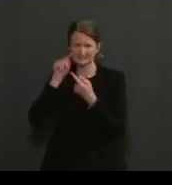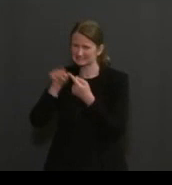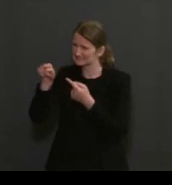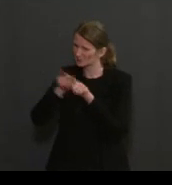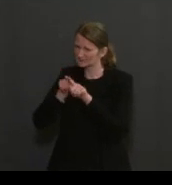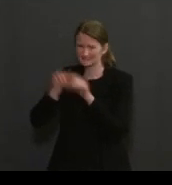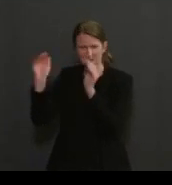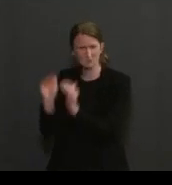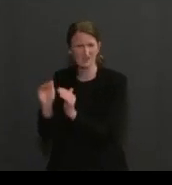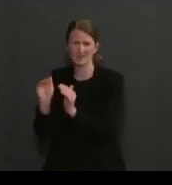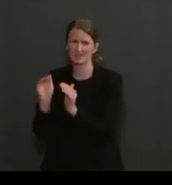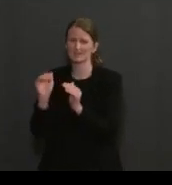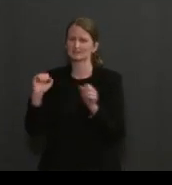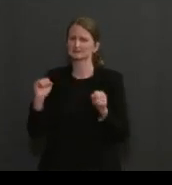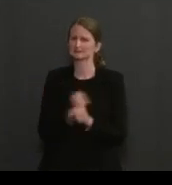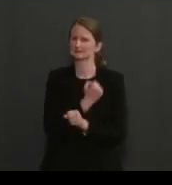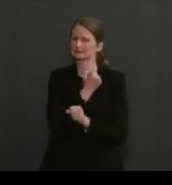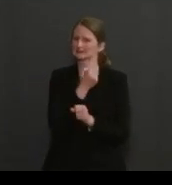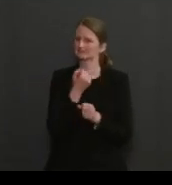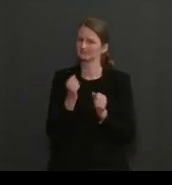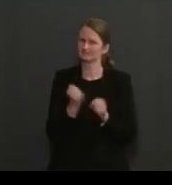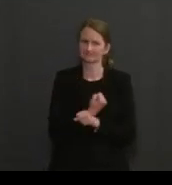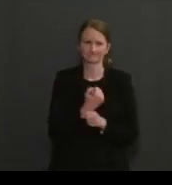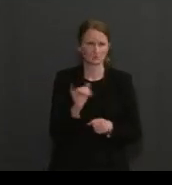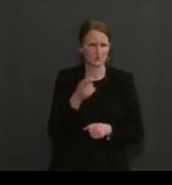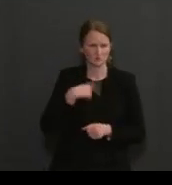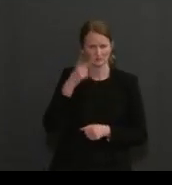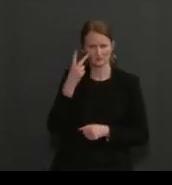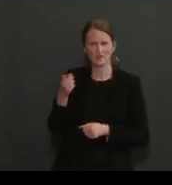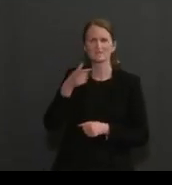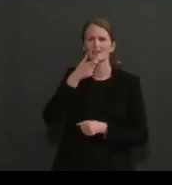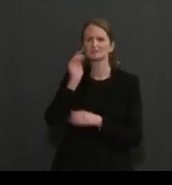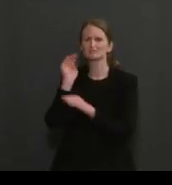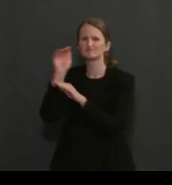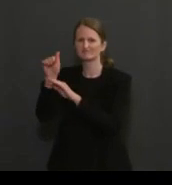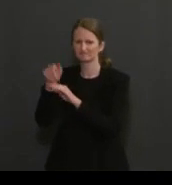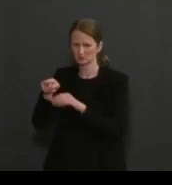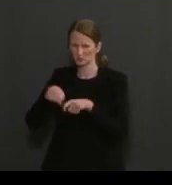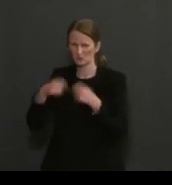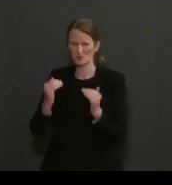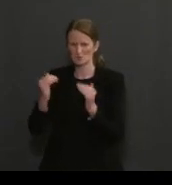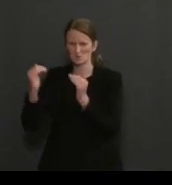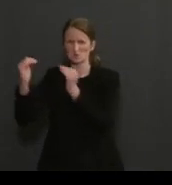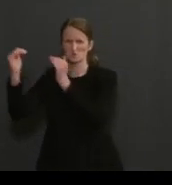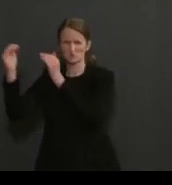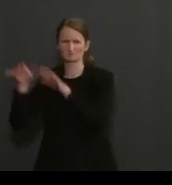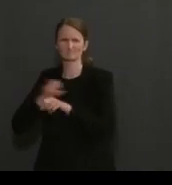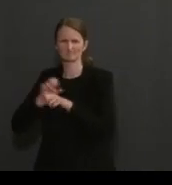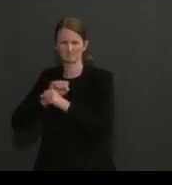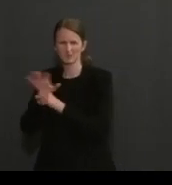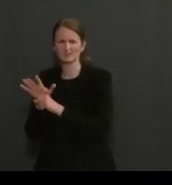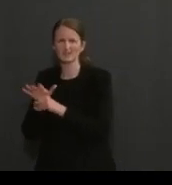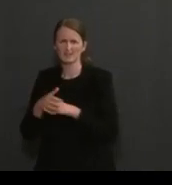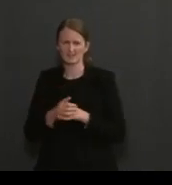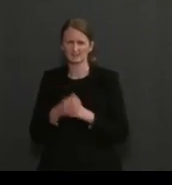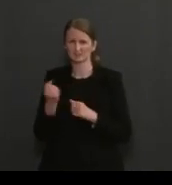âgées, nous n'avons pas cette diminution, nous avons toujours une augmentation. Au cours de la dernière semaine, on a eu